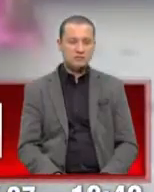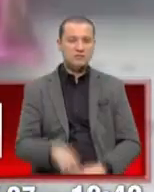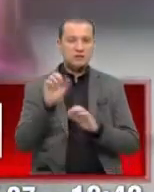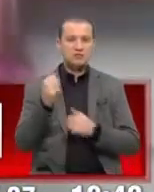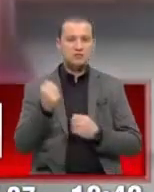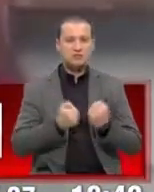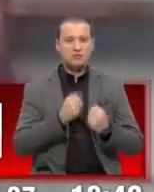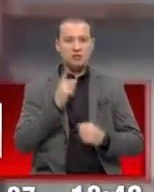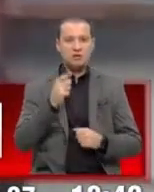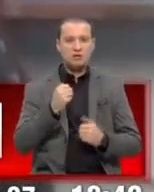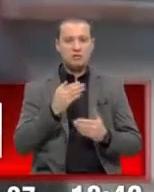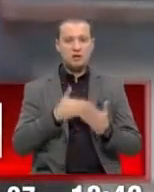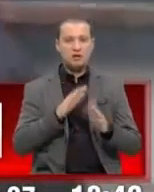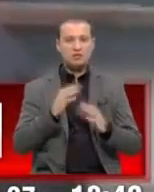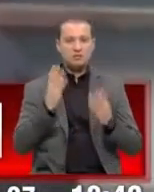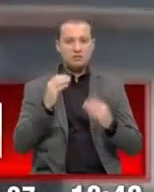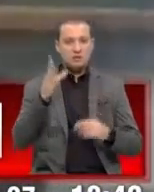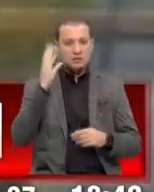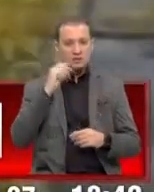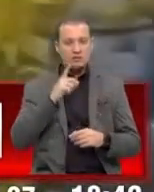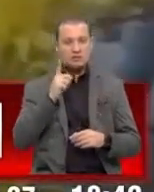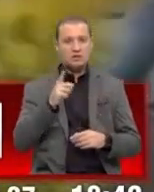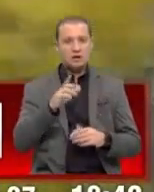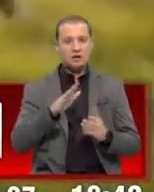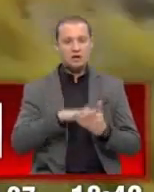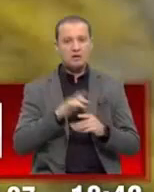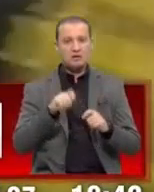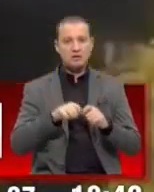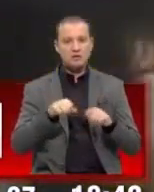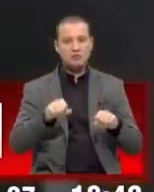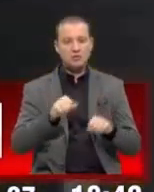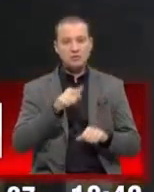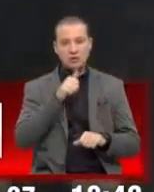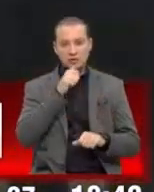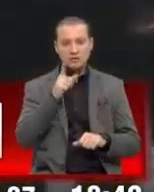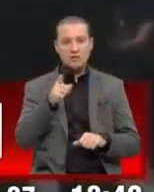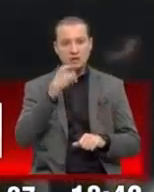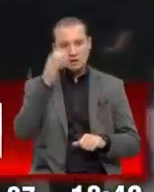Yakalanan sürücünün ehliyetsiz olduğu anlaşılırken ayağı kırılan motosiklet